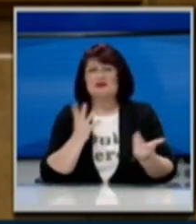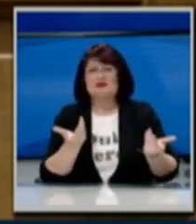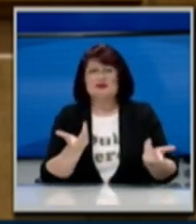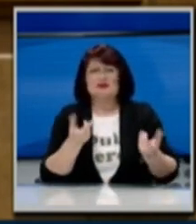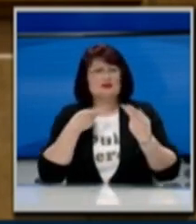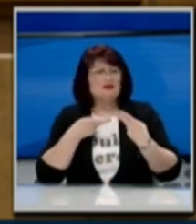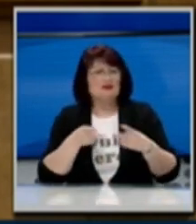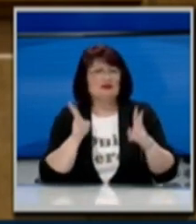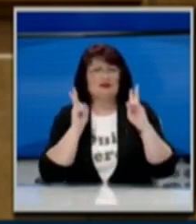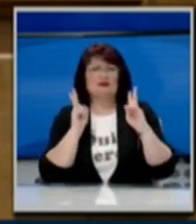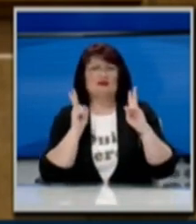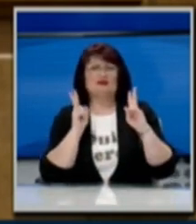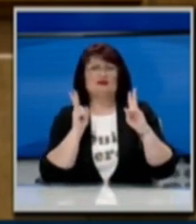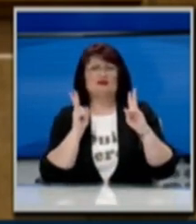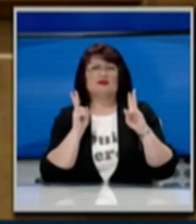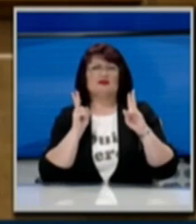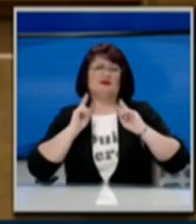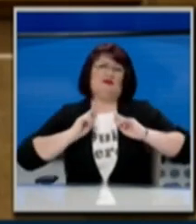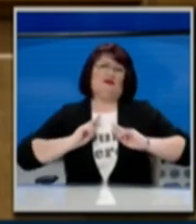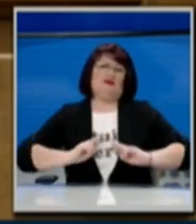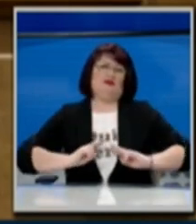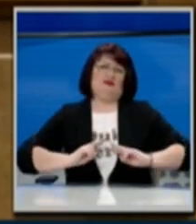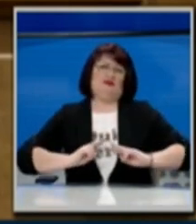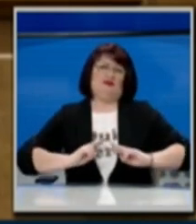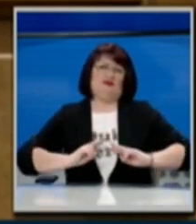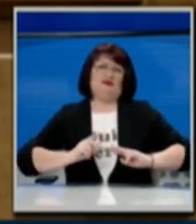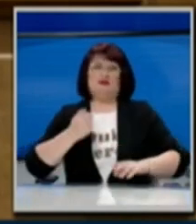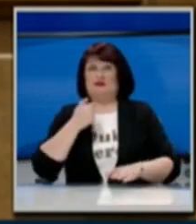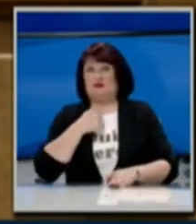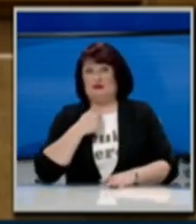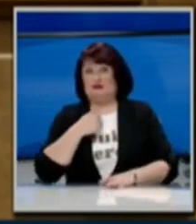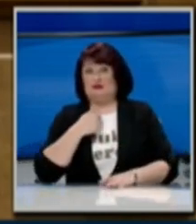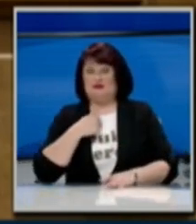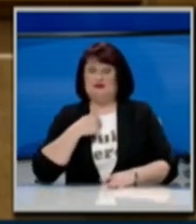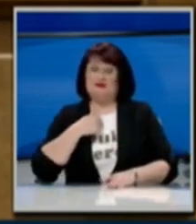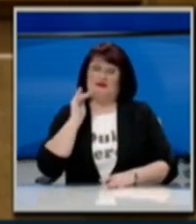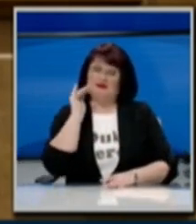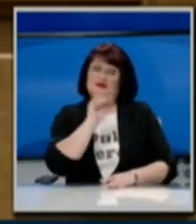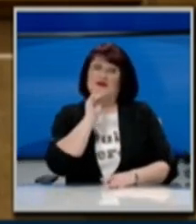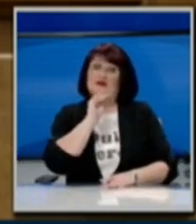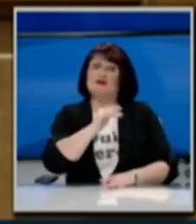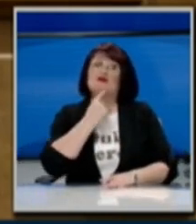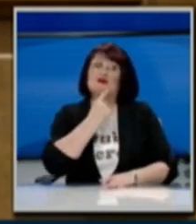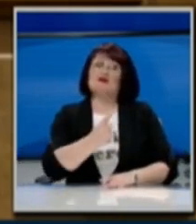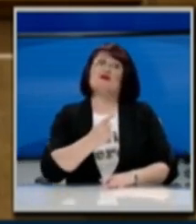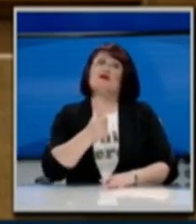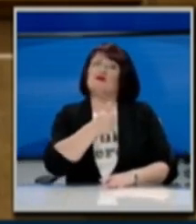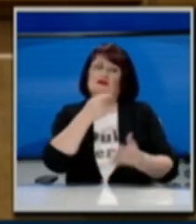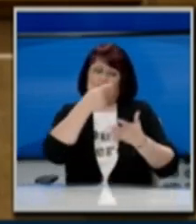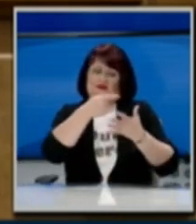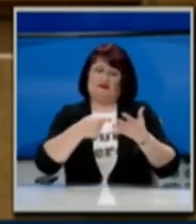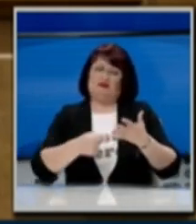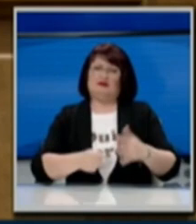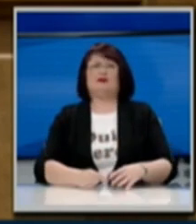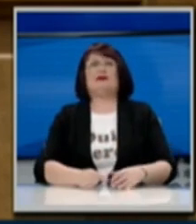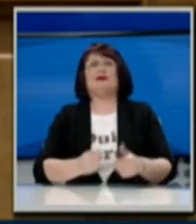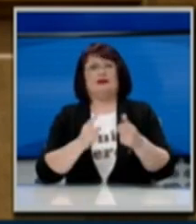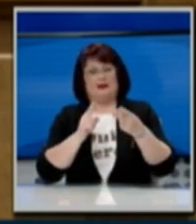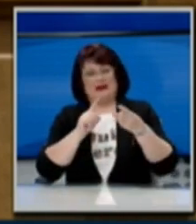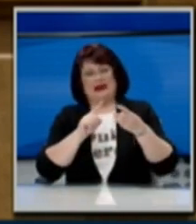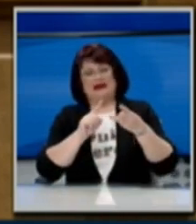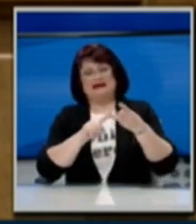την ελευθερία και την ευτυχία τους. Εμείς θα επιμένουμε να μιλάμε για αυτά. Τρίτος